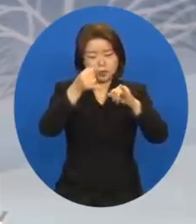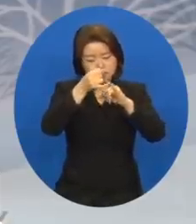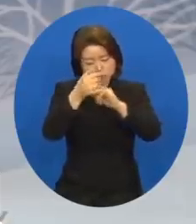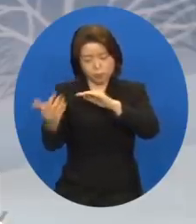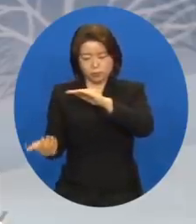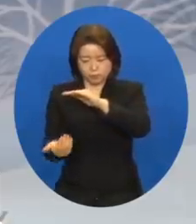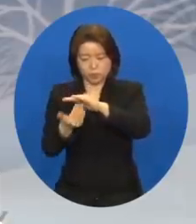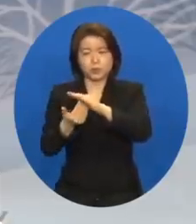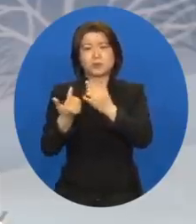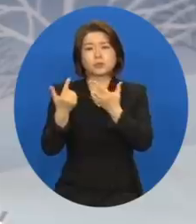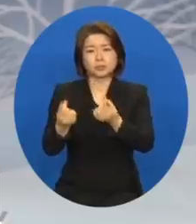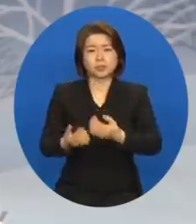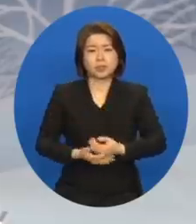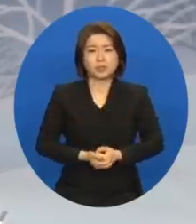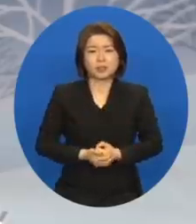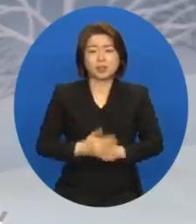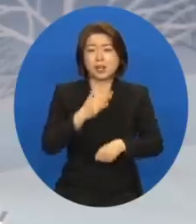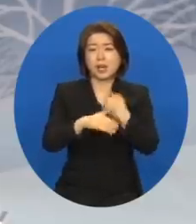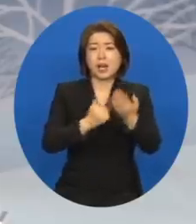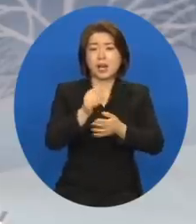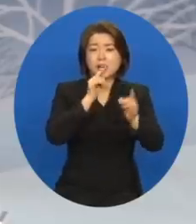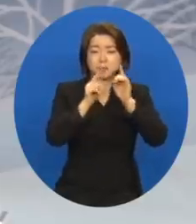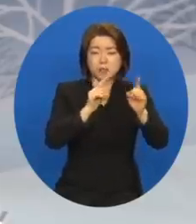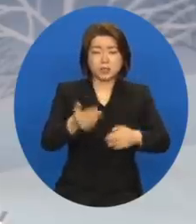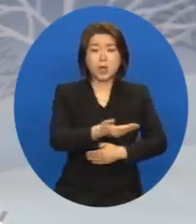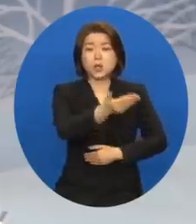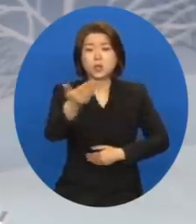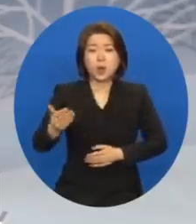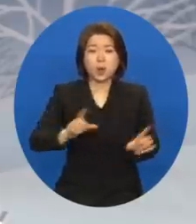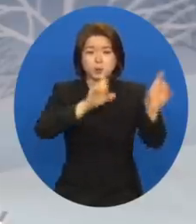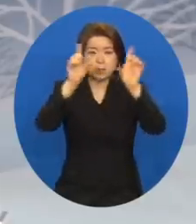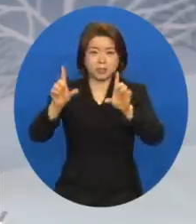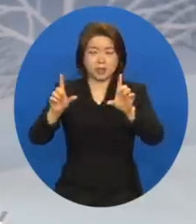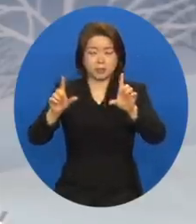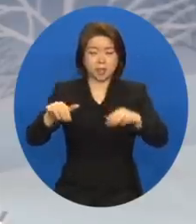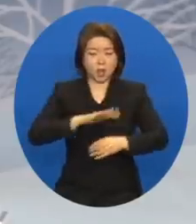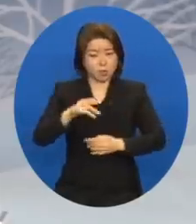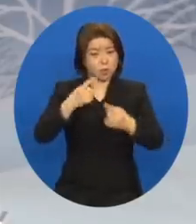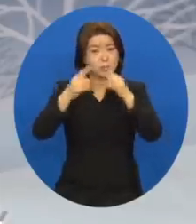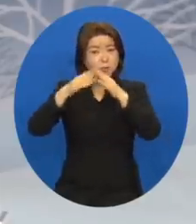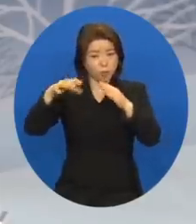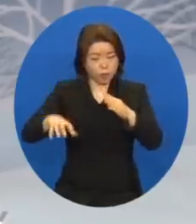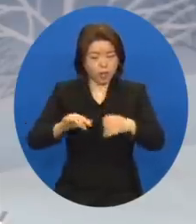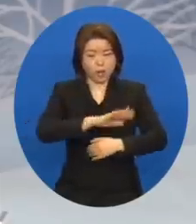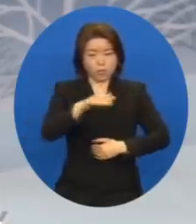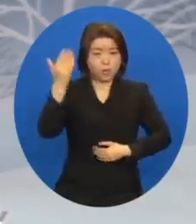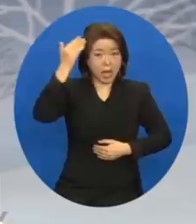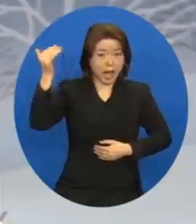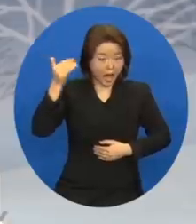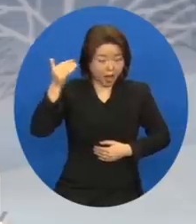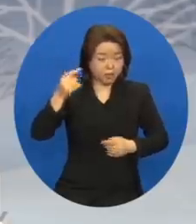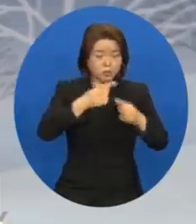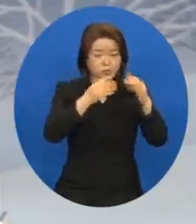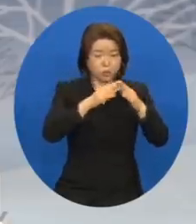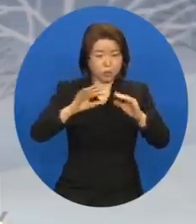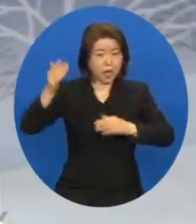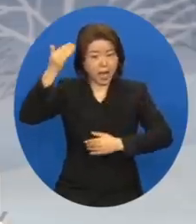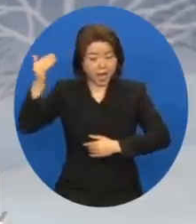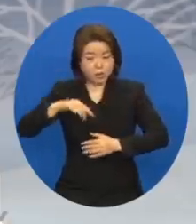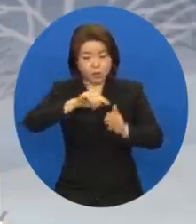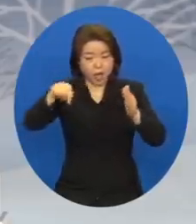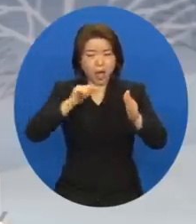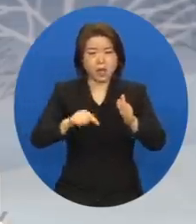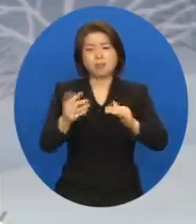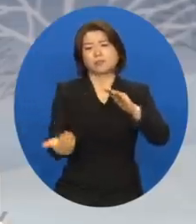것입니다. 하나님의 말씀이 여러분의 삶에, 우리 교회에, 우리나라에, 한국 교회에 이루어질